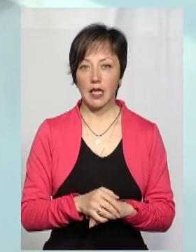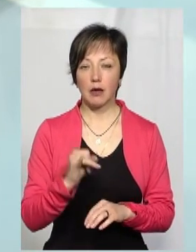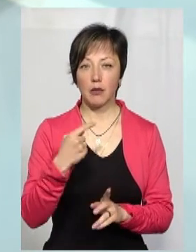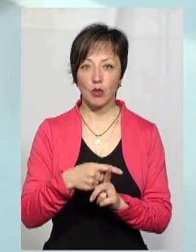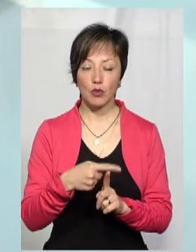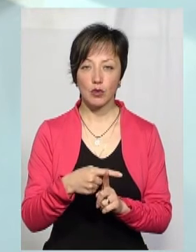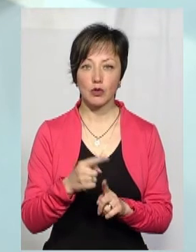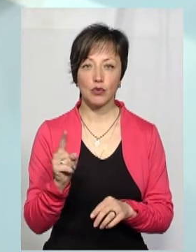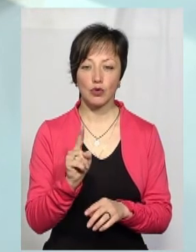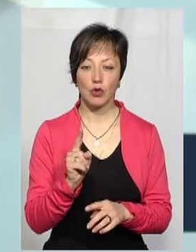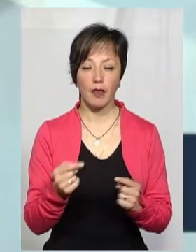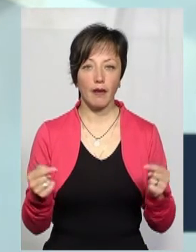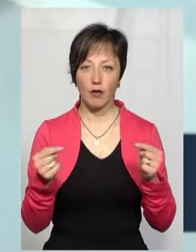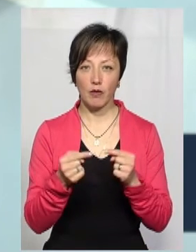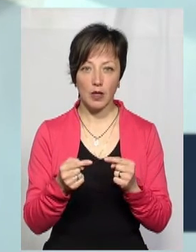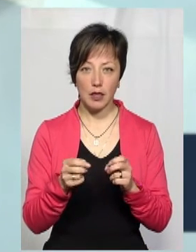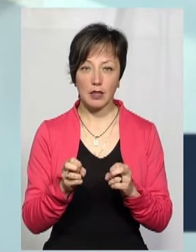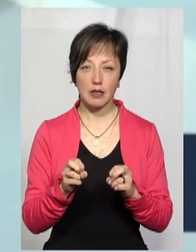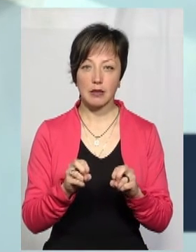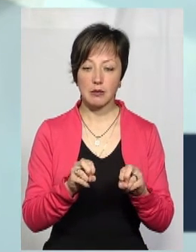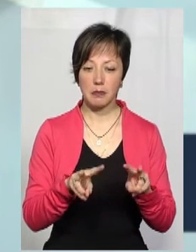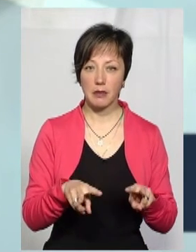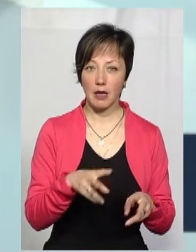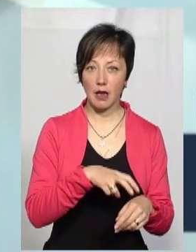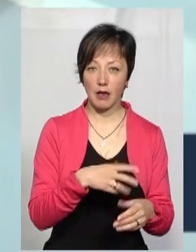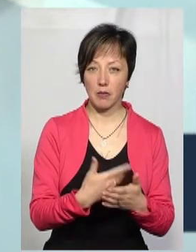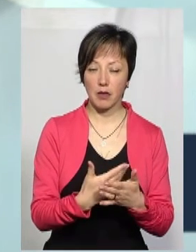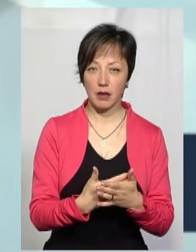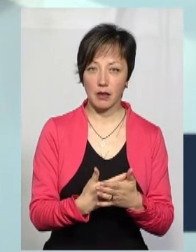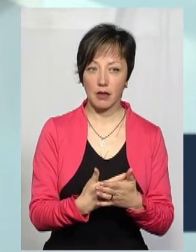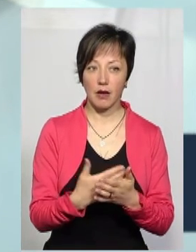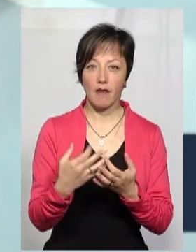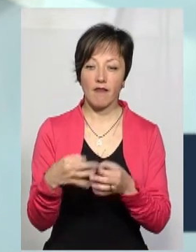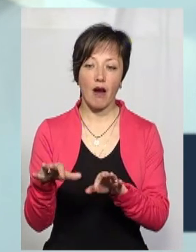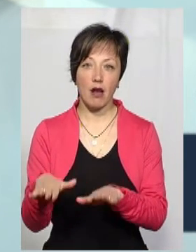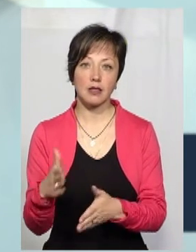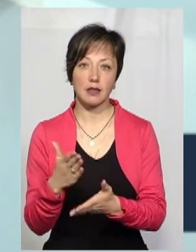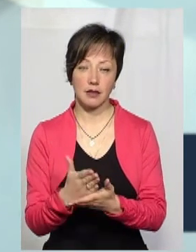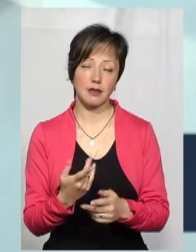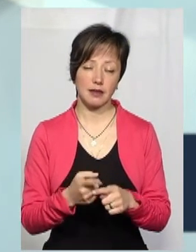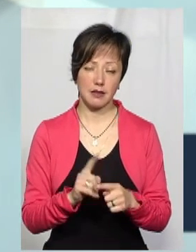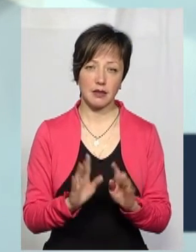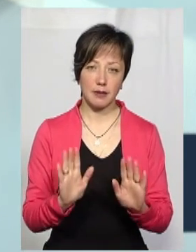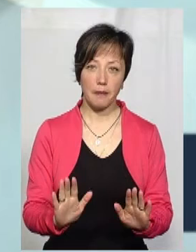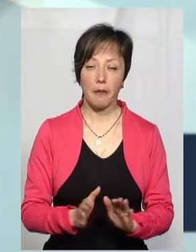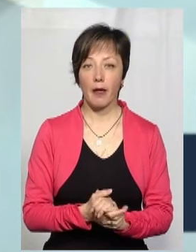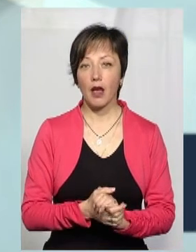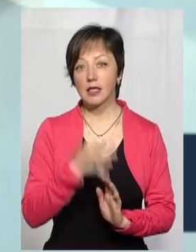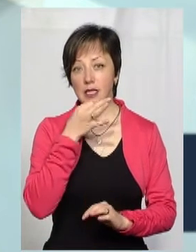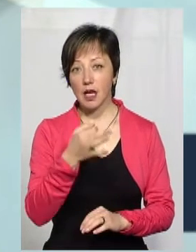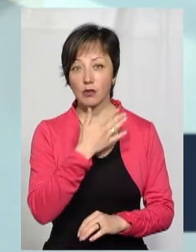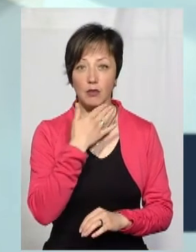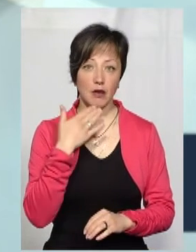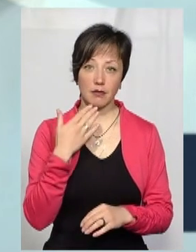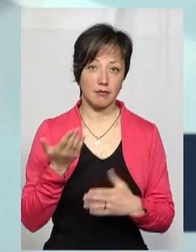ще дуже, що не відповідає спеціалізація там лікаря, наприклад, ті вакансії, яка є. Ну, це є. Тому, щоб сказати, що